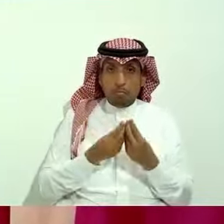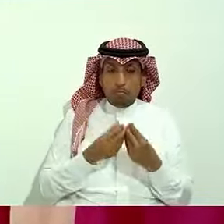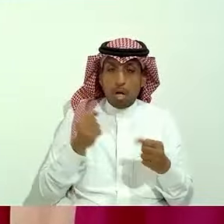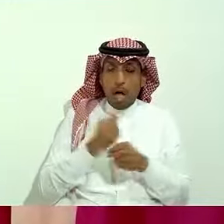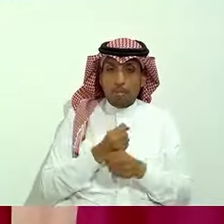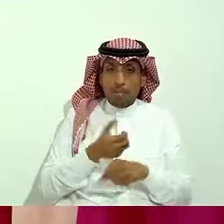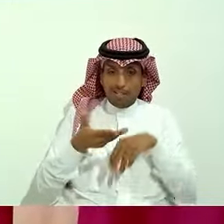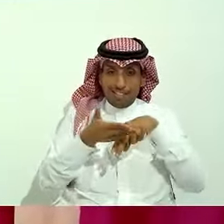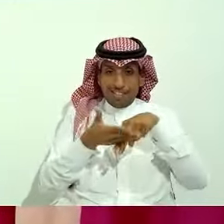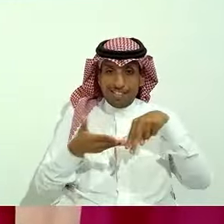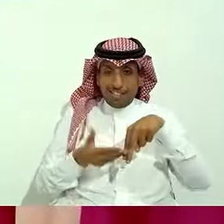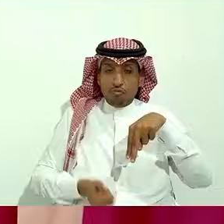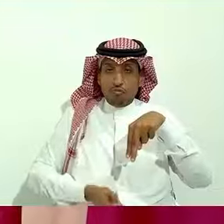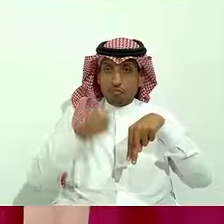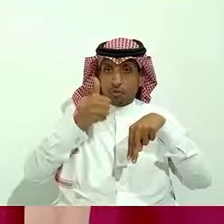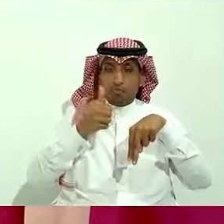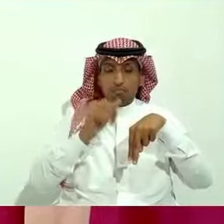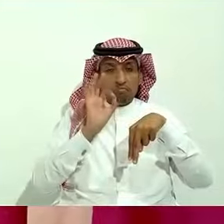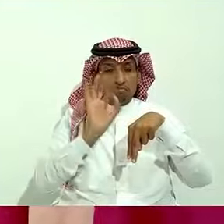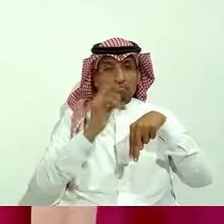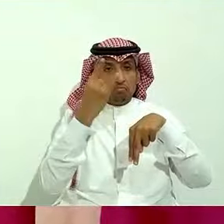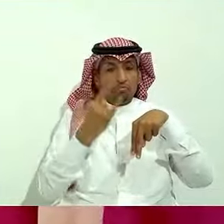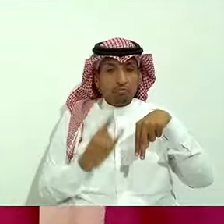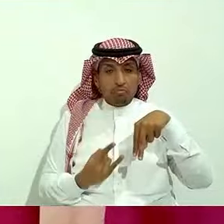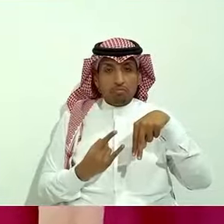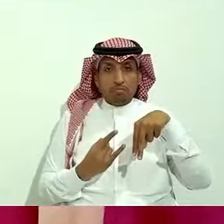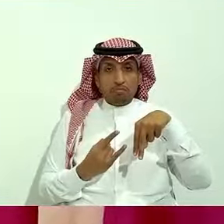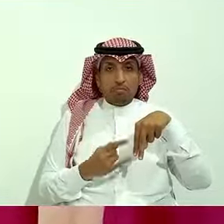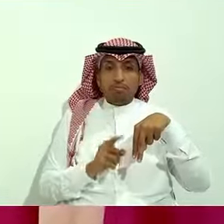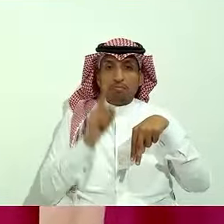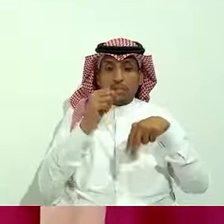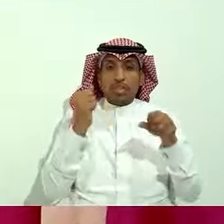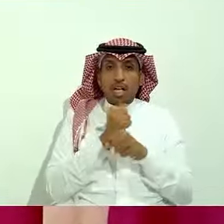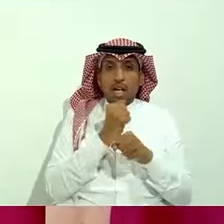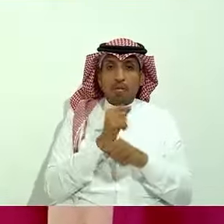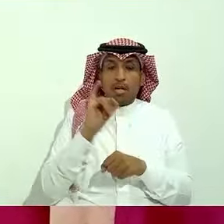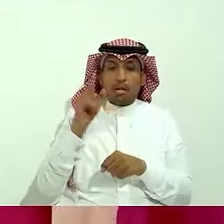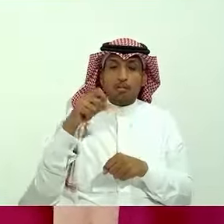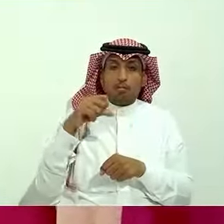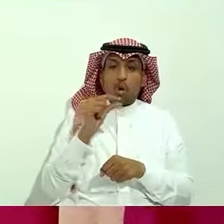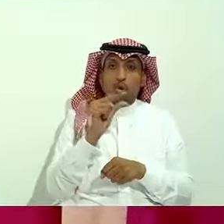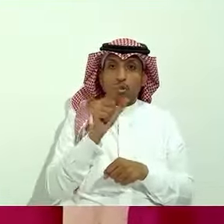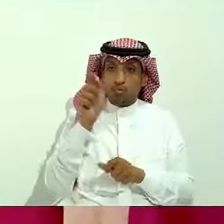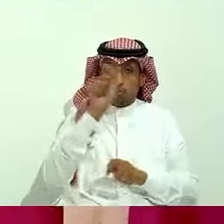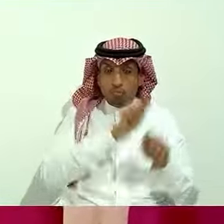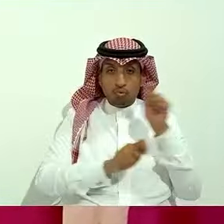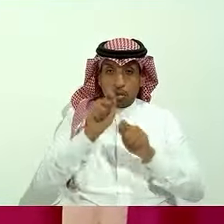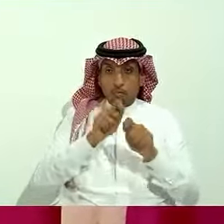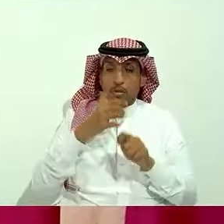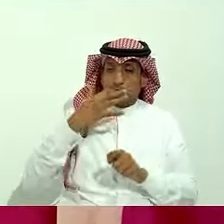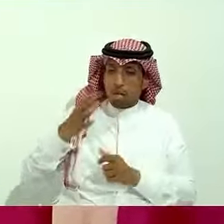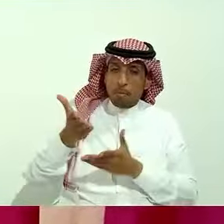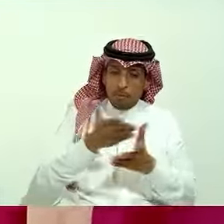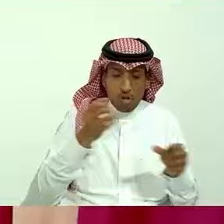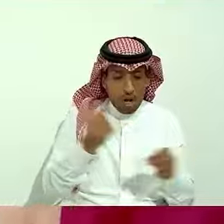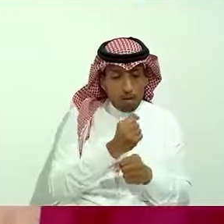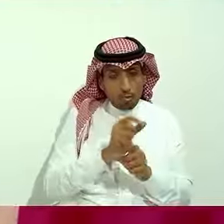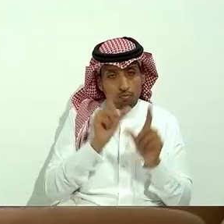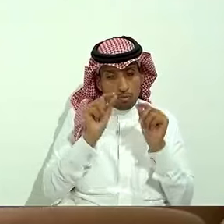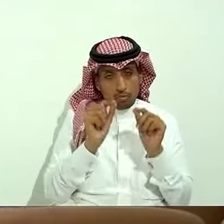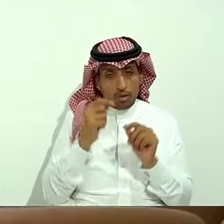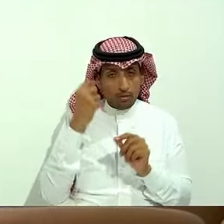سكيرت بانتس، يطلع يعني قطعه ولا اجمل من اي قطعه، بس حتى من ثوب مرودن. صح، موجود. المصممين الصغار ما قصروا، واعتقد انه